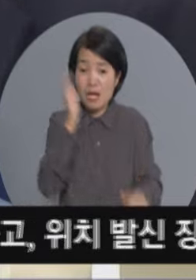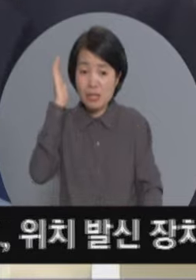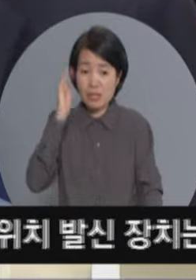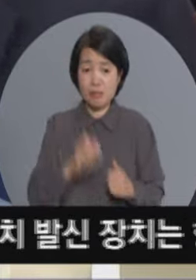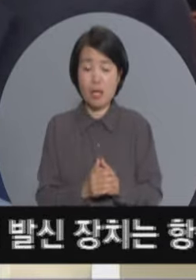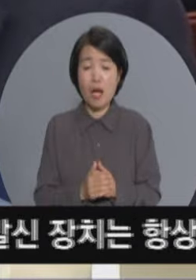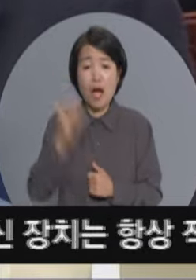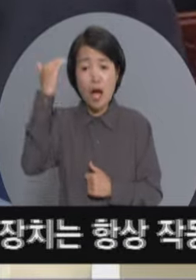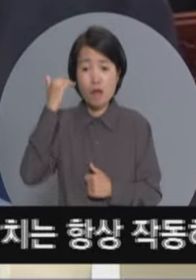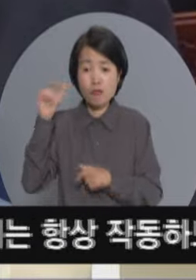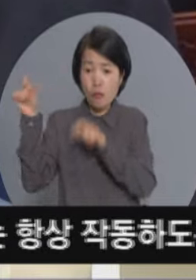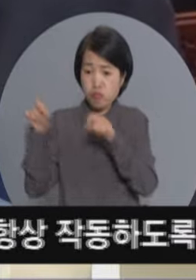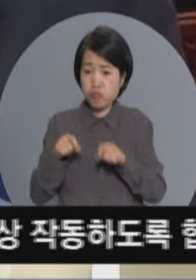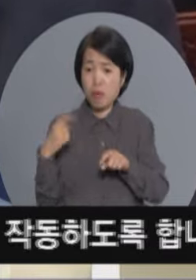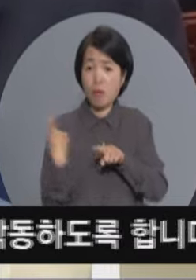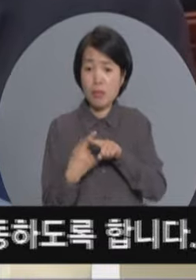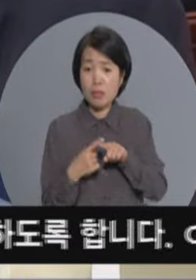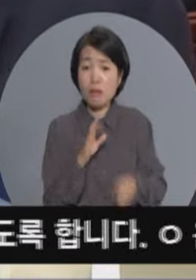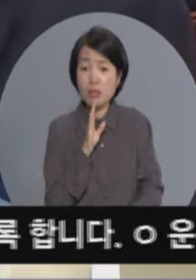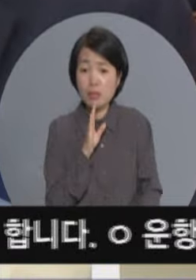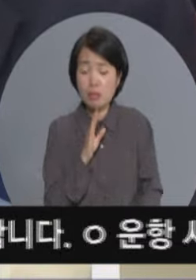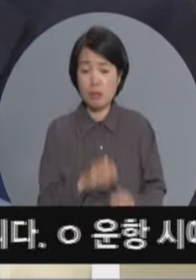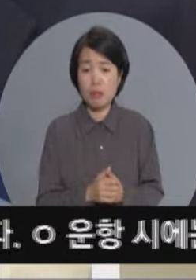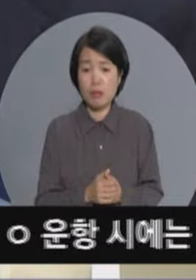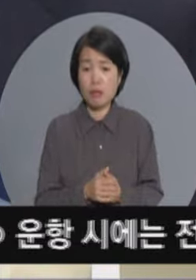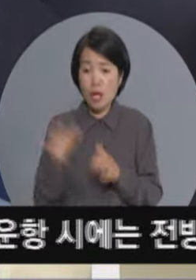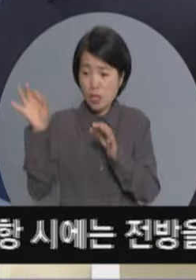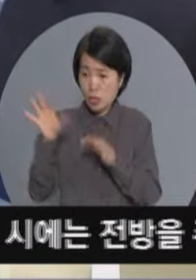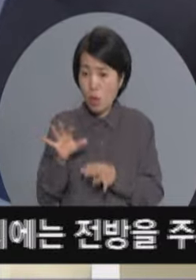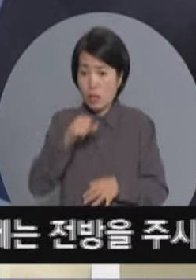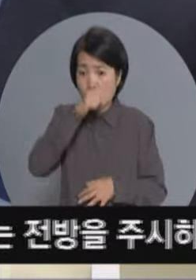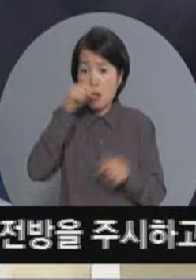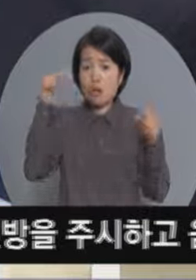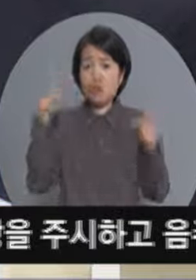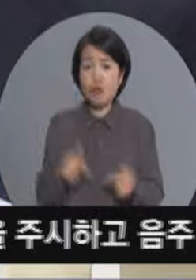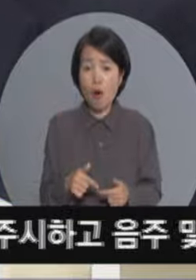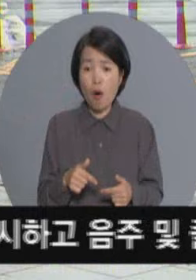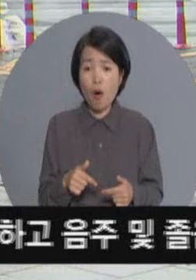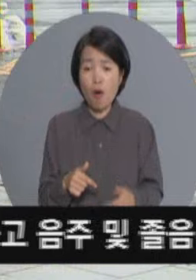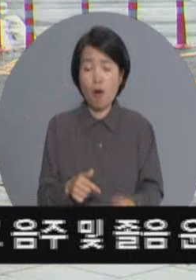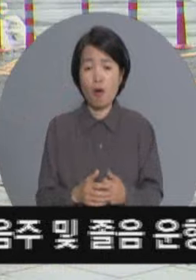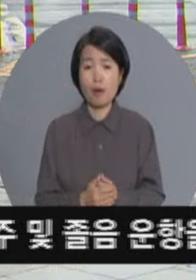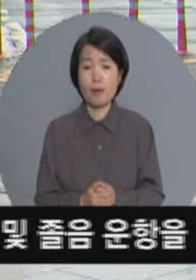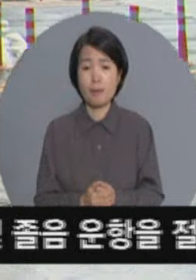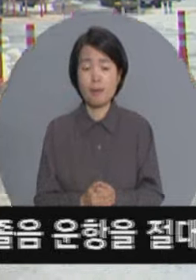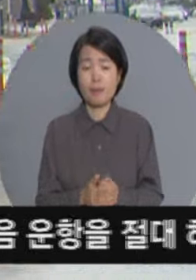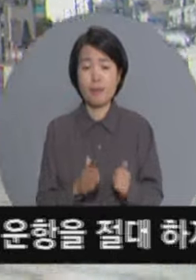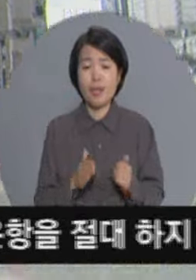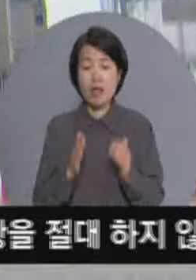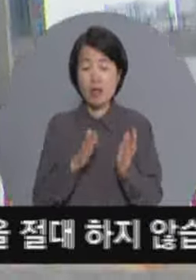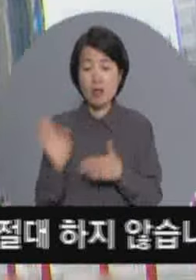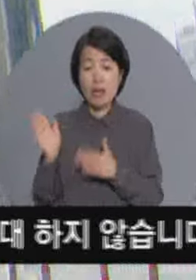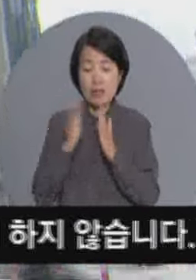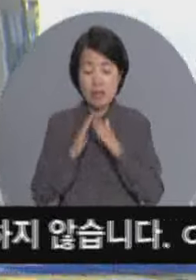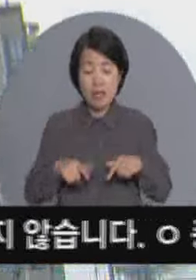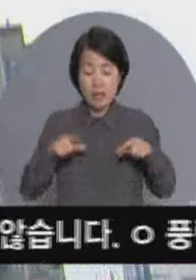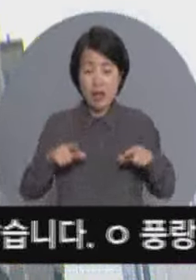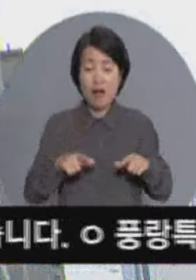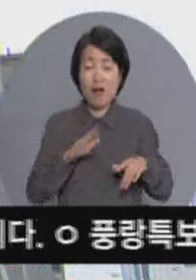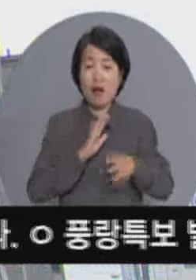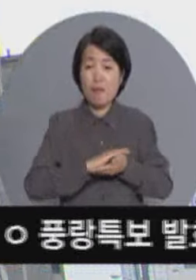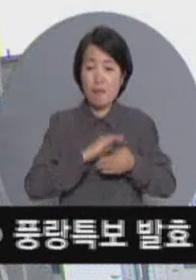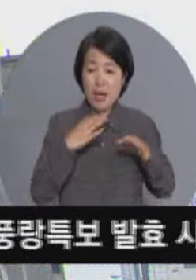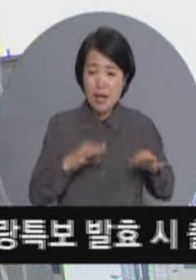뭐 우리도 그가 농한 거 아닙니까 그런데 예산이 줄었다 한편 전남지역 농협에서 징계를